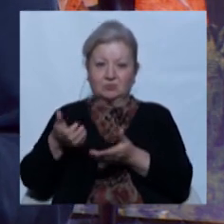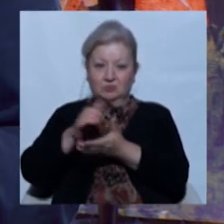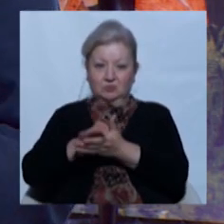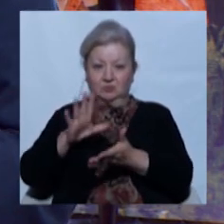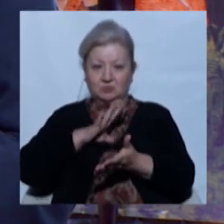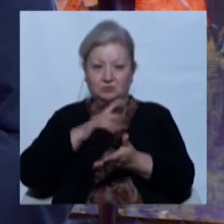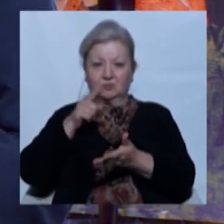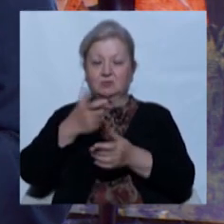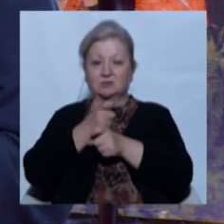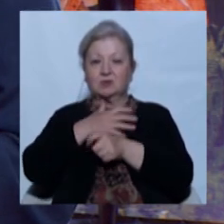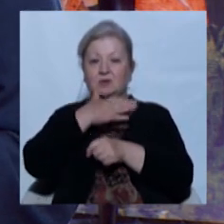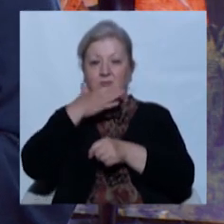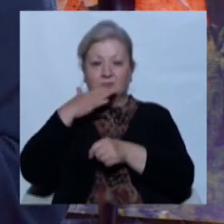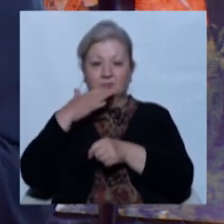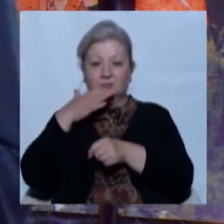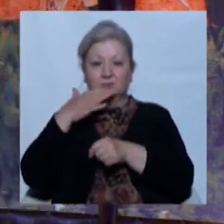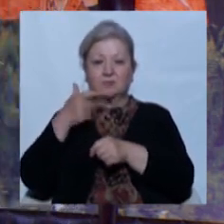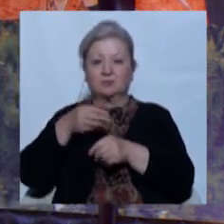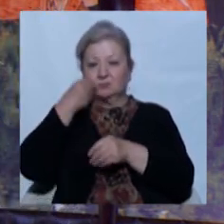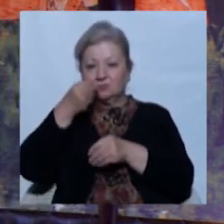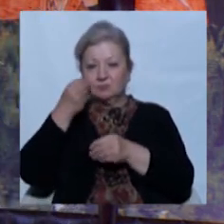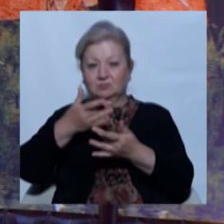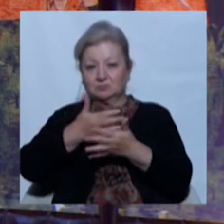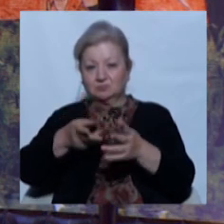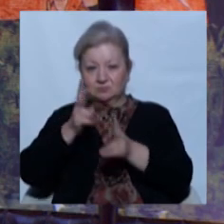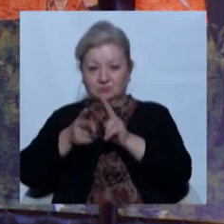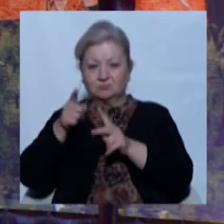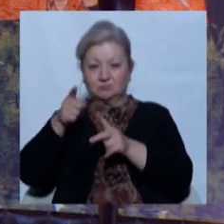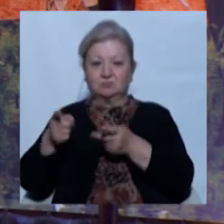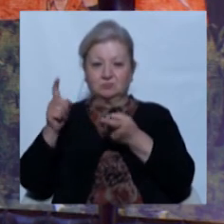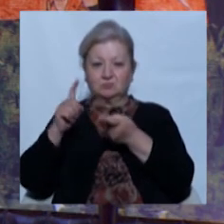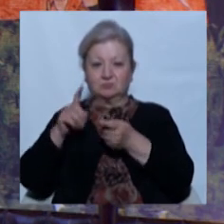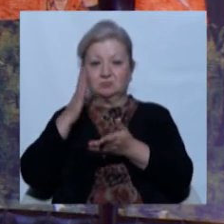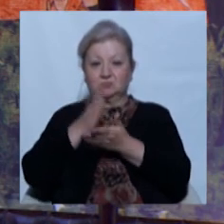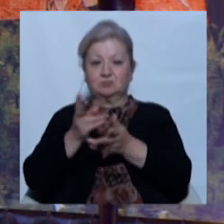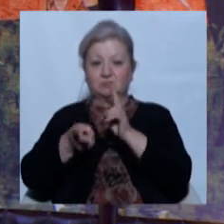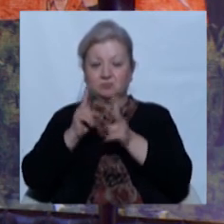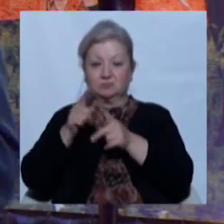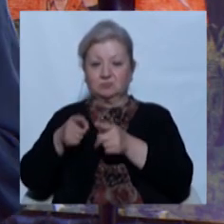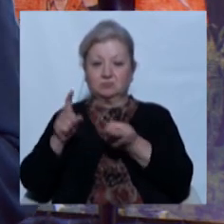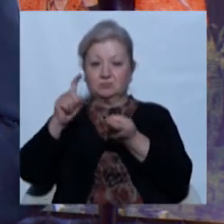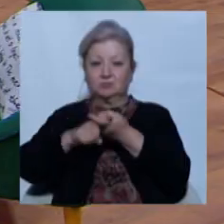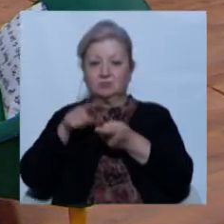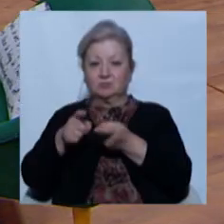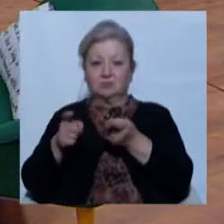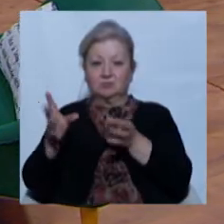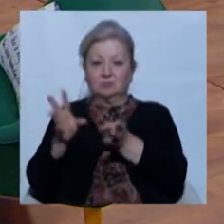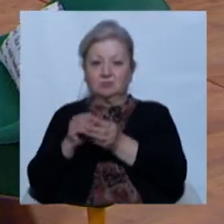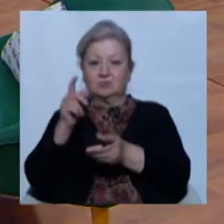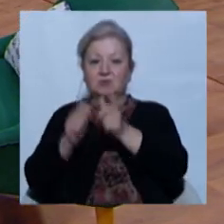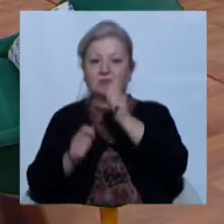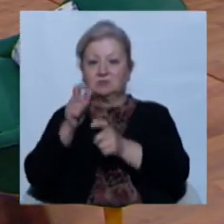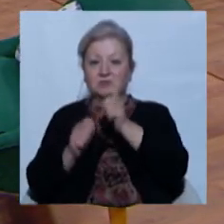ძალიან ბევრი აჭარული კერძი არის სწორედ დამზადებული რძის პროდუქტებზე და შესაბამისად